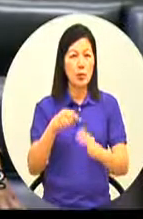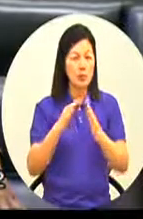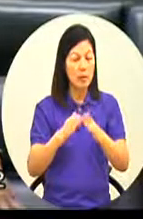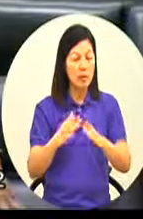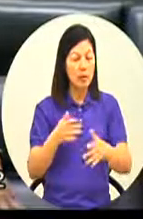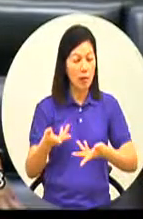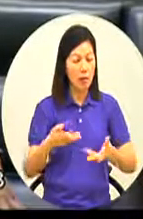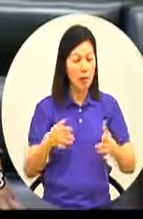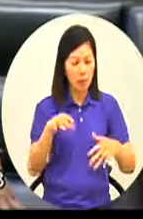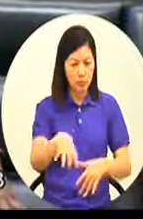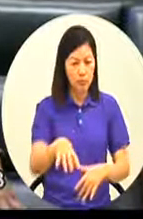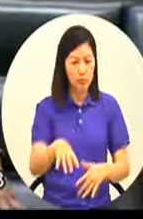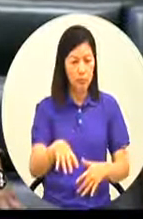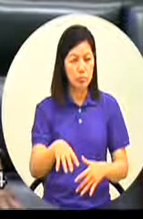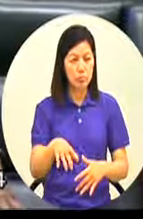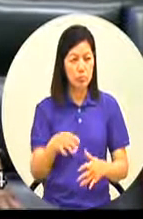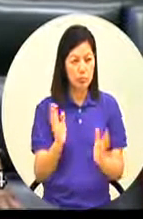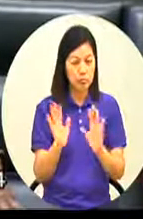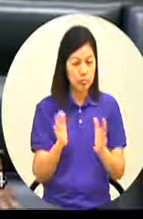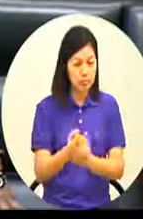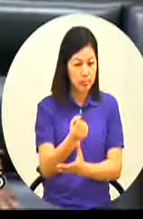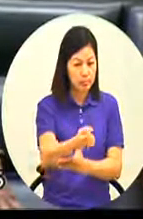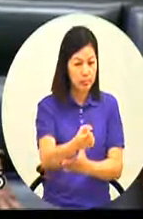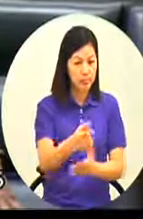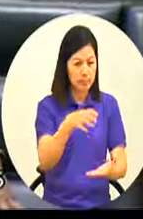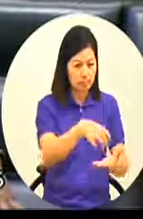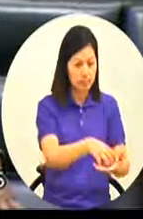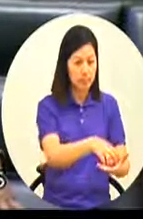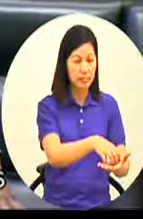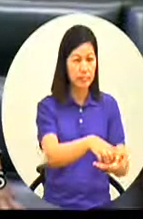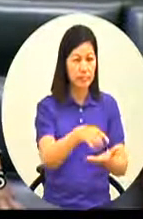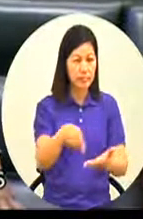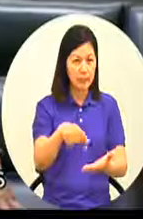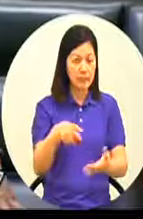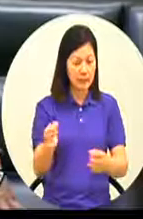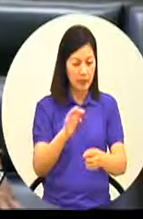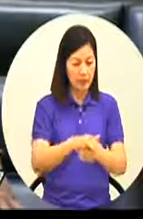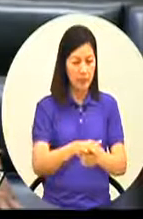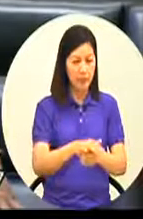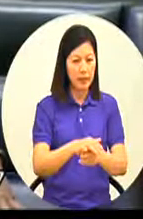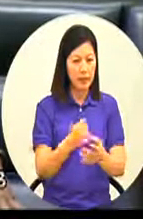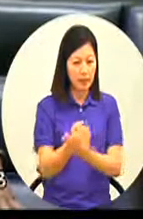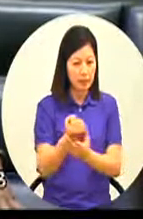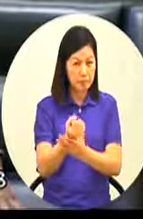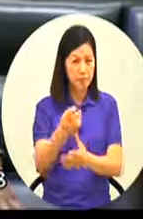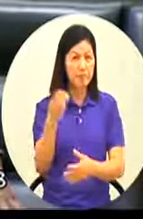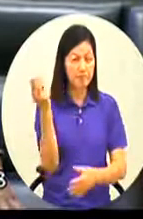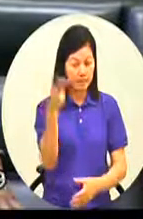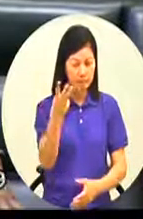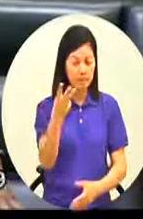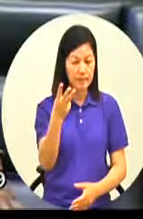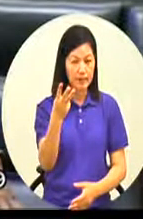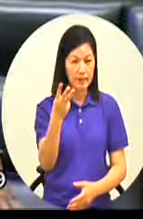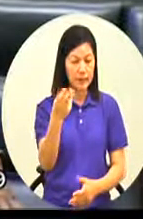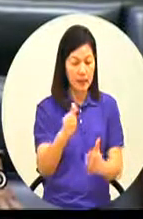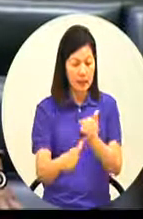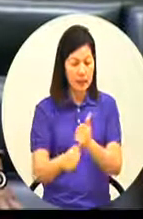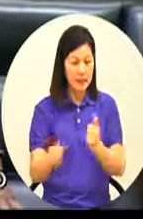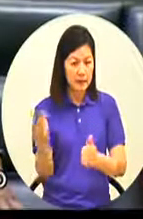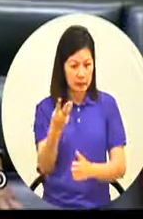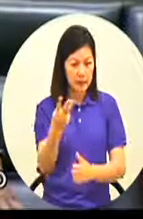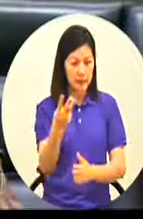登记当中，当然咱会去取得补助这个。啊、第三胎、啊、这是第三胎嘛、哦、第三胎的补助